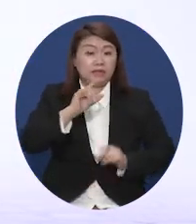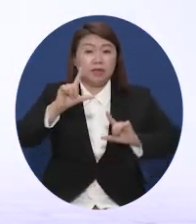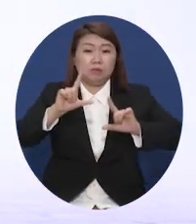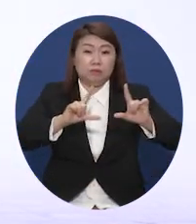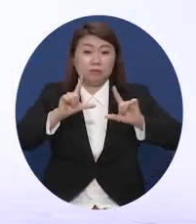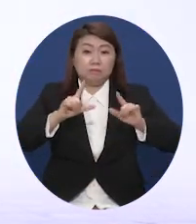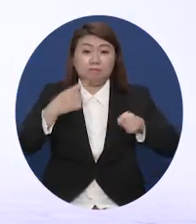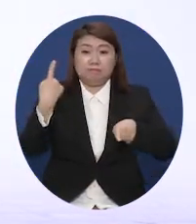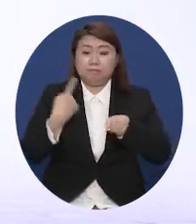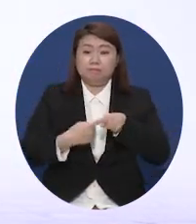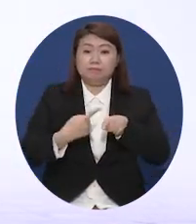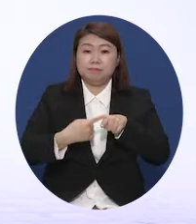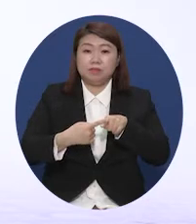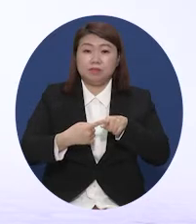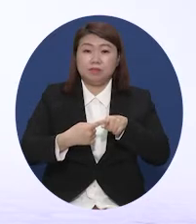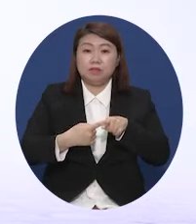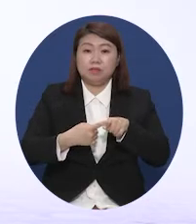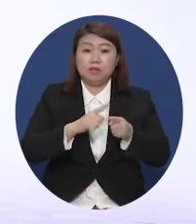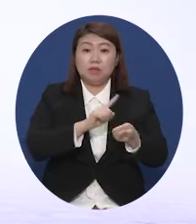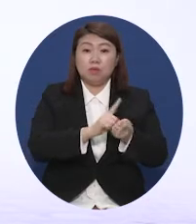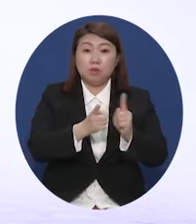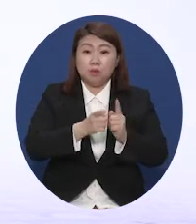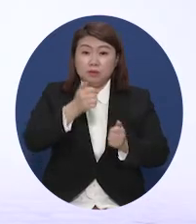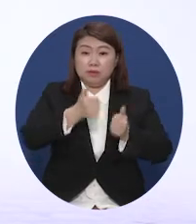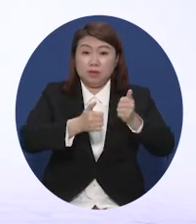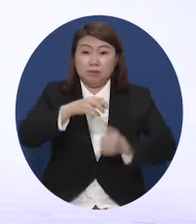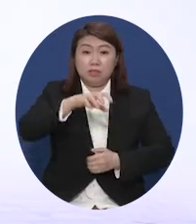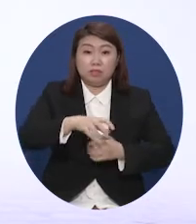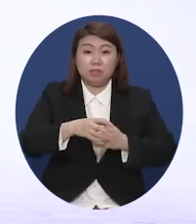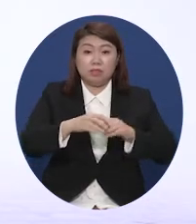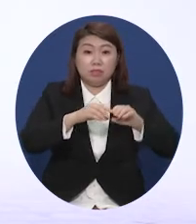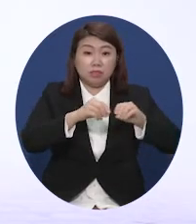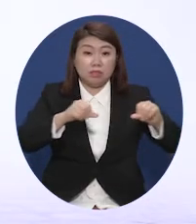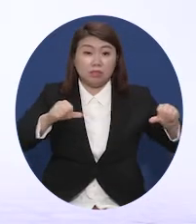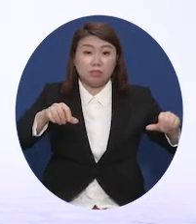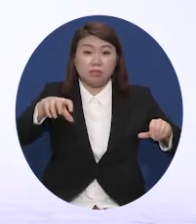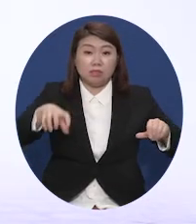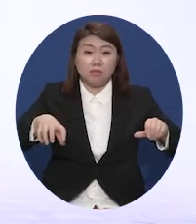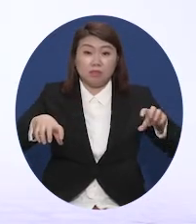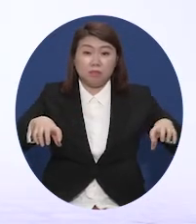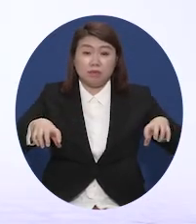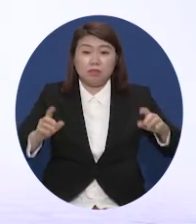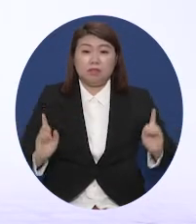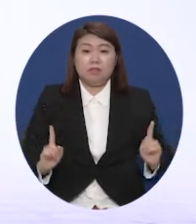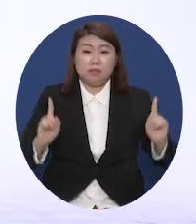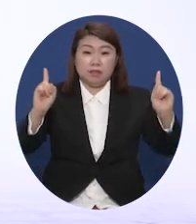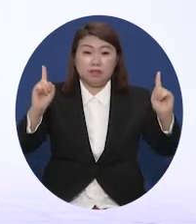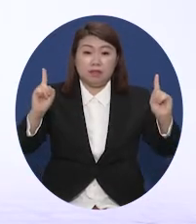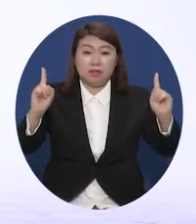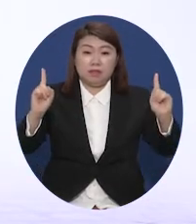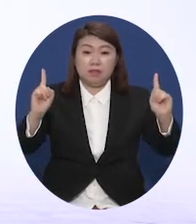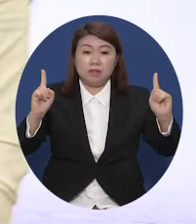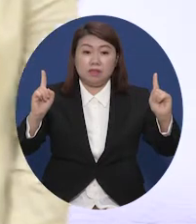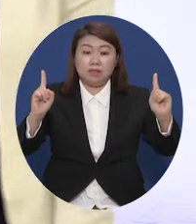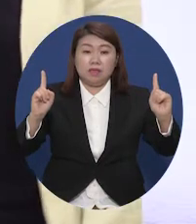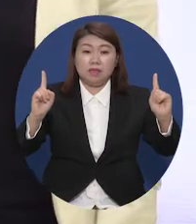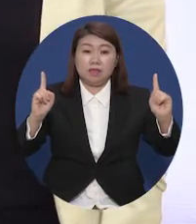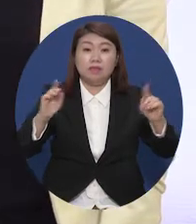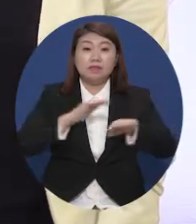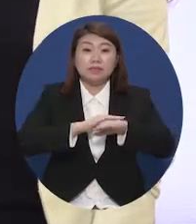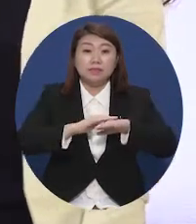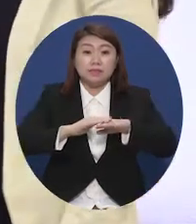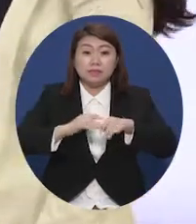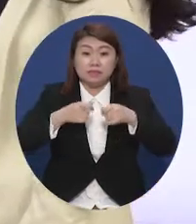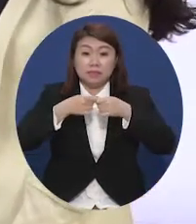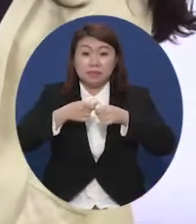공통적인 특징을 보이는데요 선수들이 경기를 치렀던 이런 잔디구장 옆에는 양옆으로 축대가 있습니다 그리고